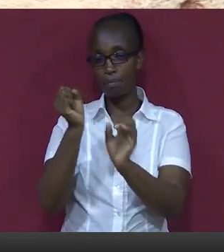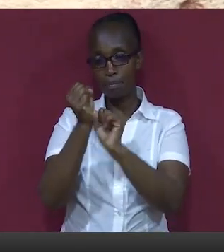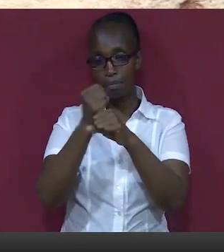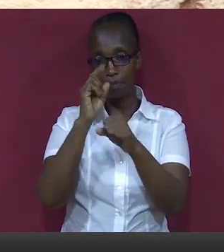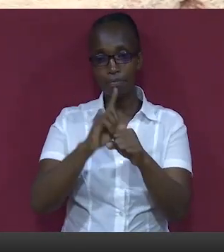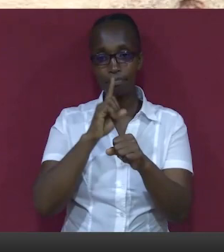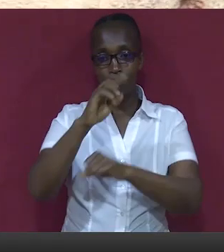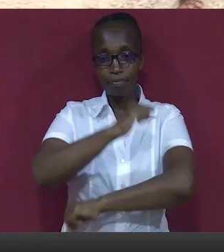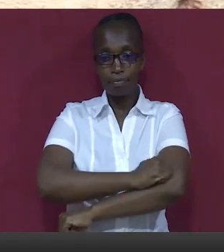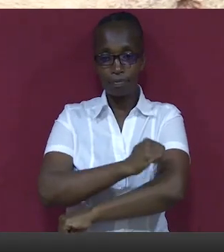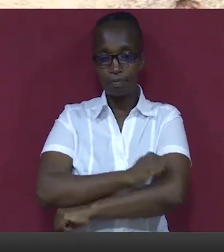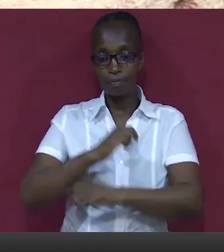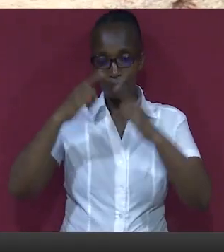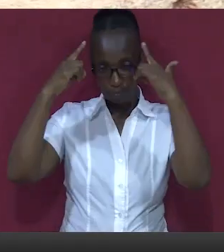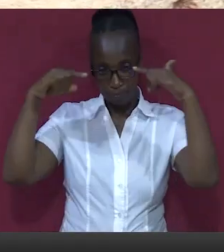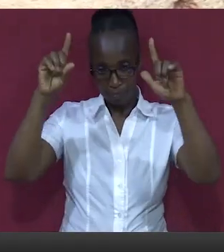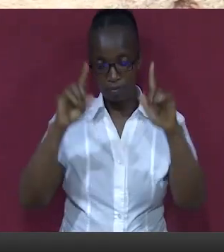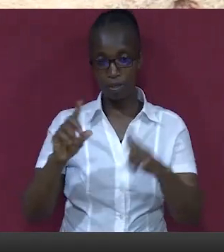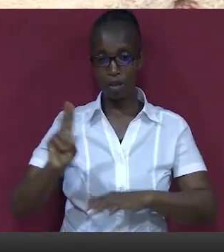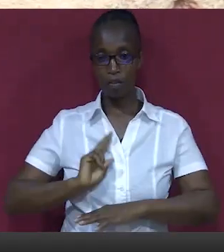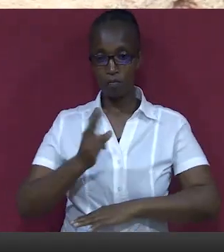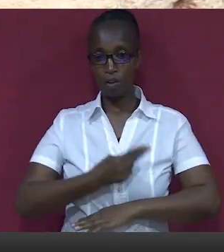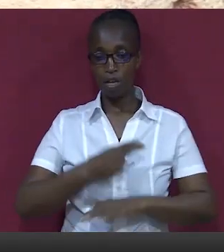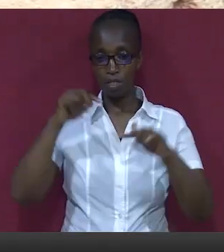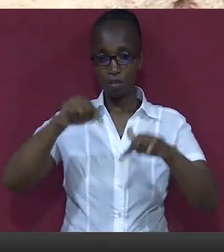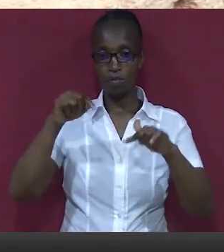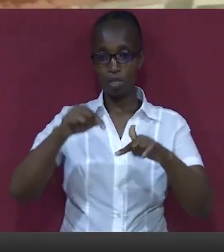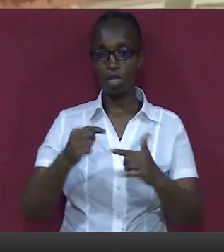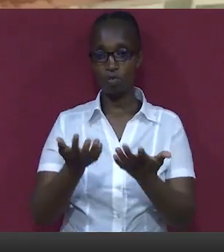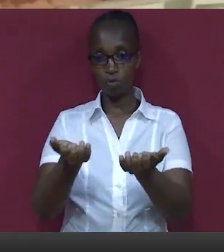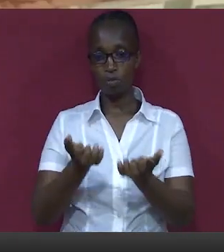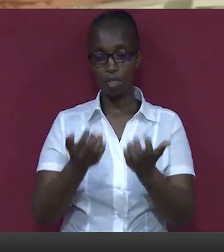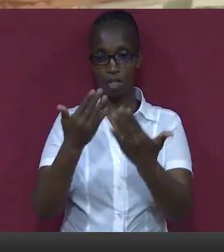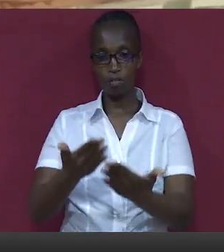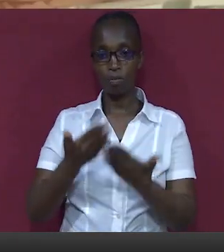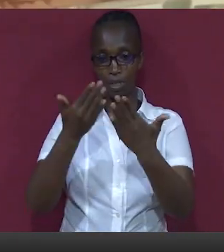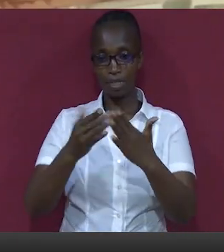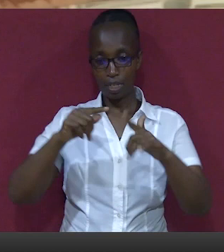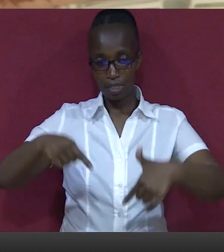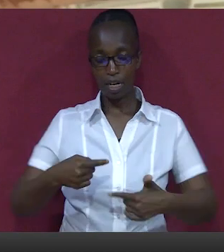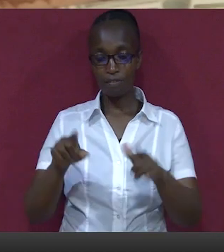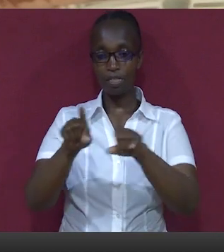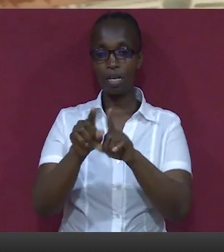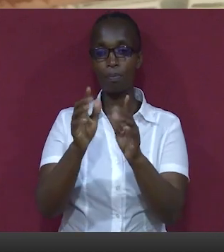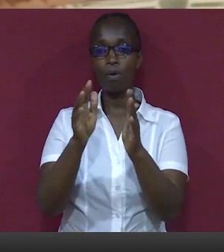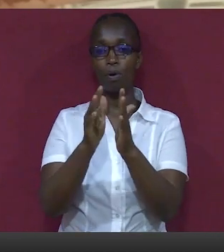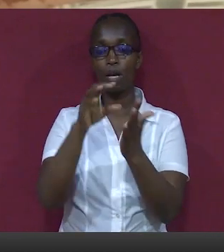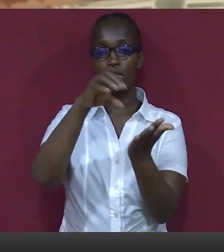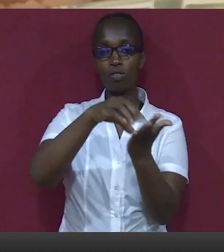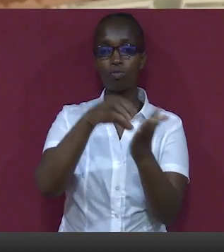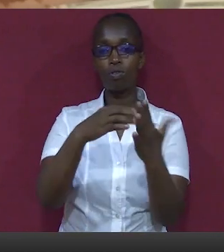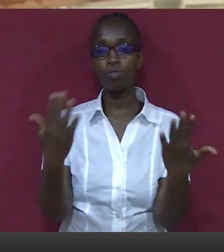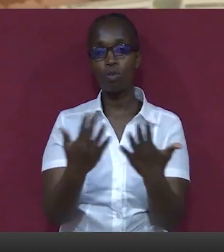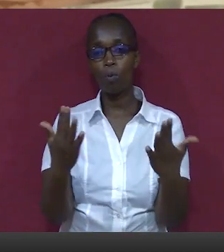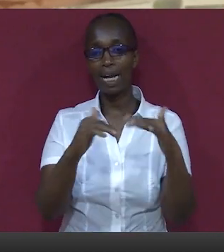juhudi wanazoweka kuhakikisha shule hiyo inafaulu katika masomo. For us today you need to present yourself